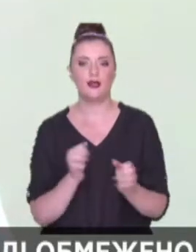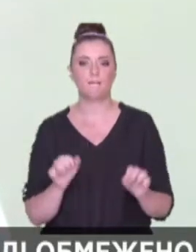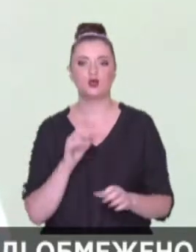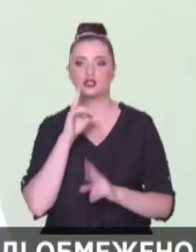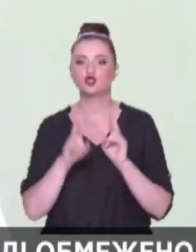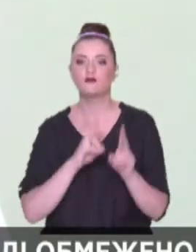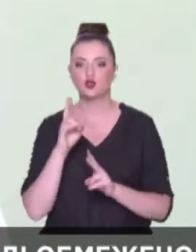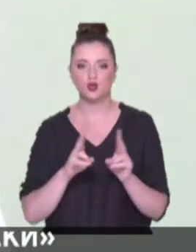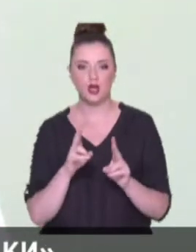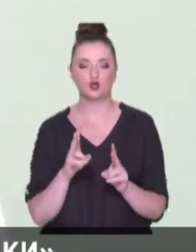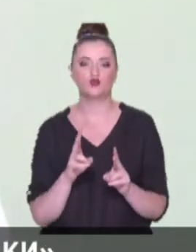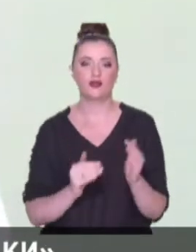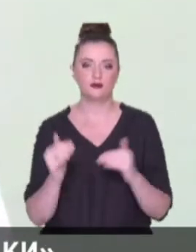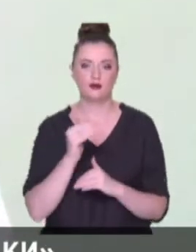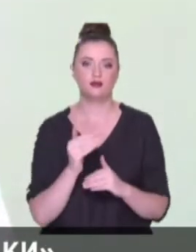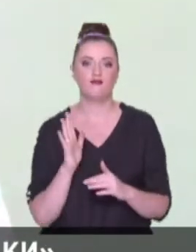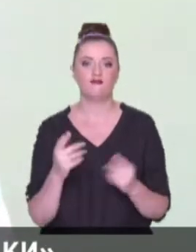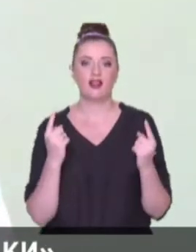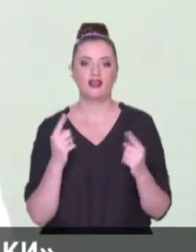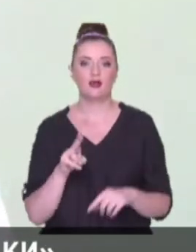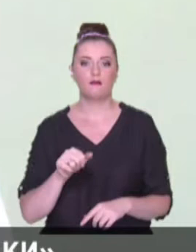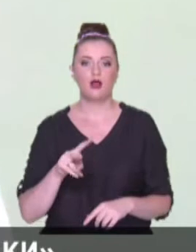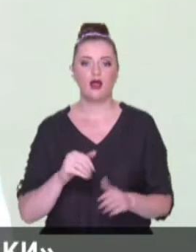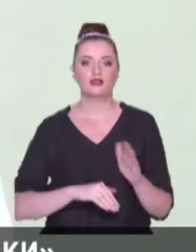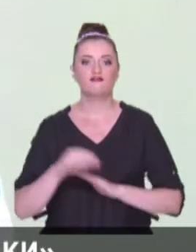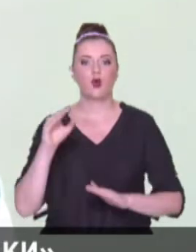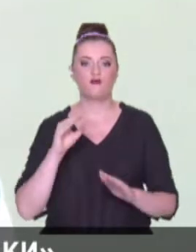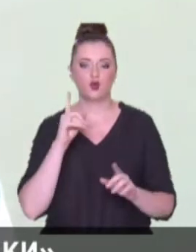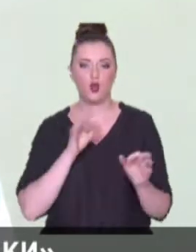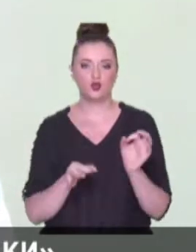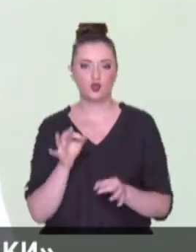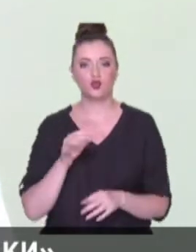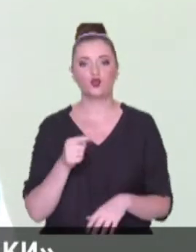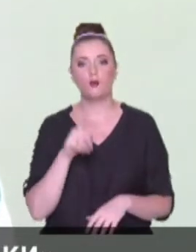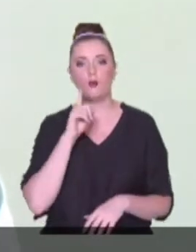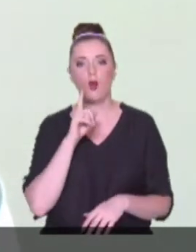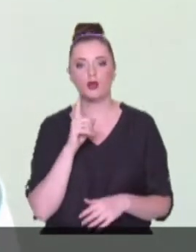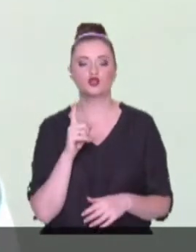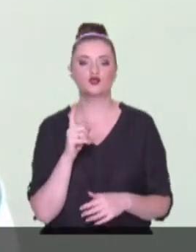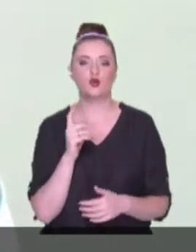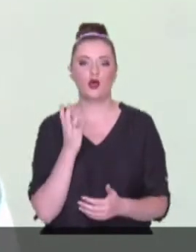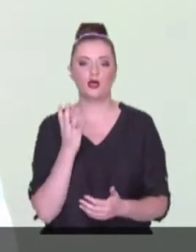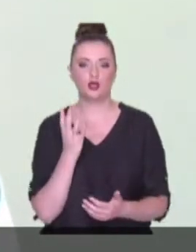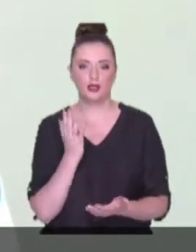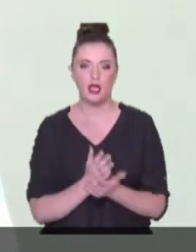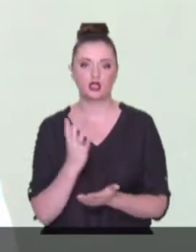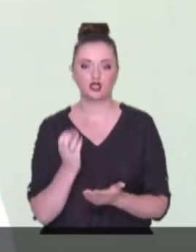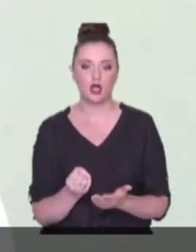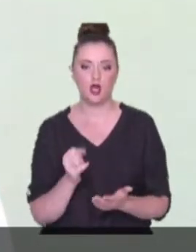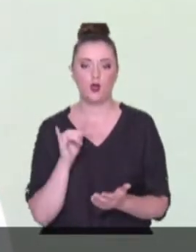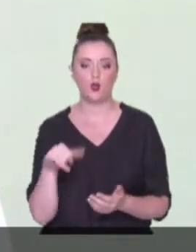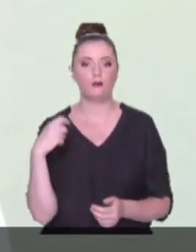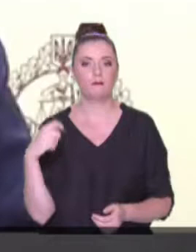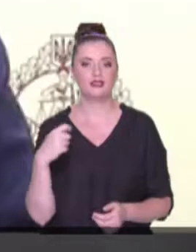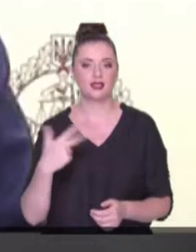оскаржувати, власне, в Великій палаті Верховного суду. Тому поки що є ще у